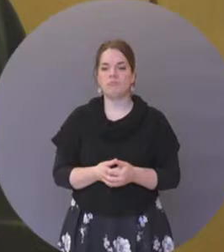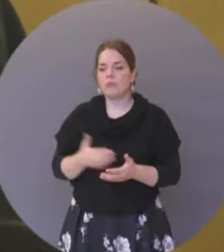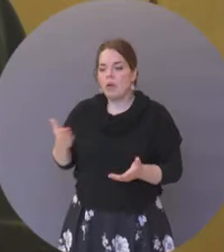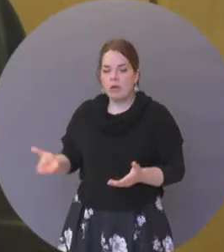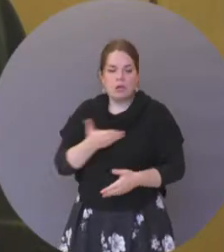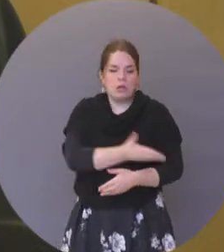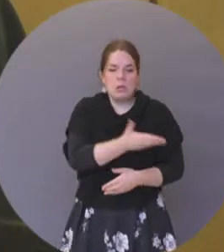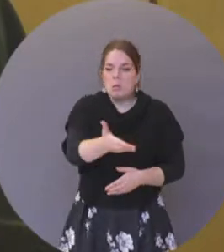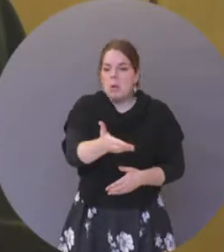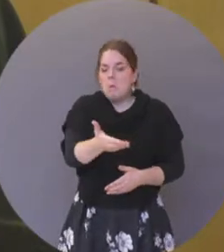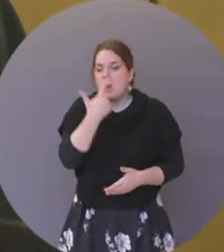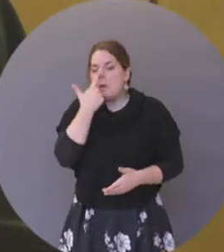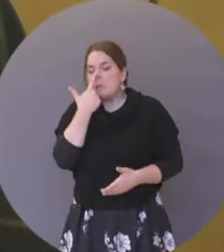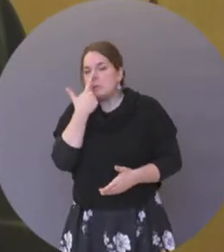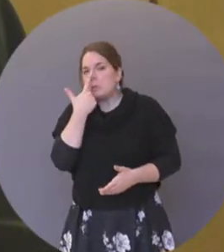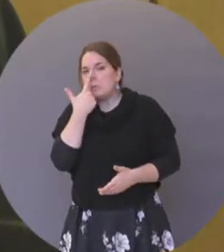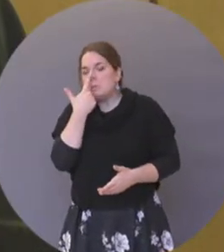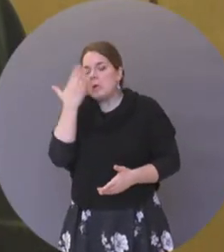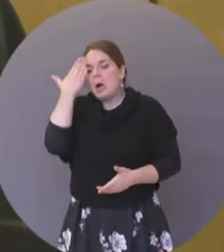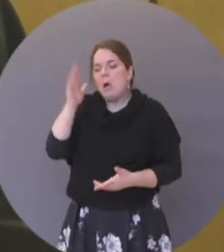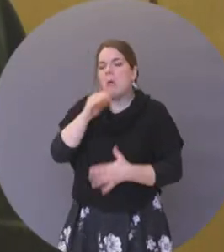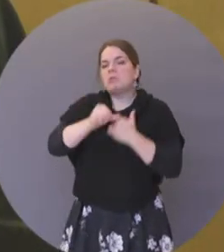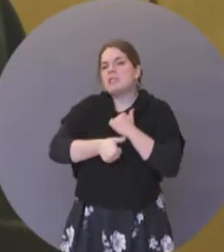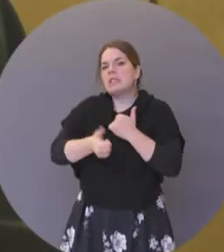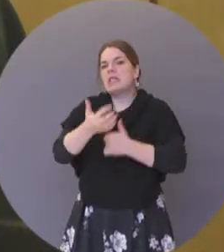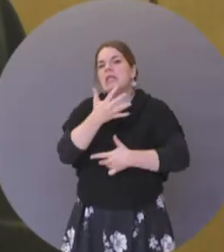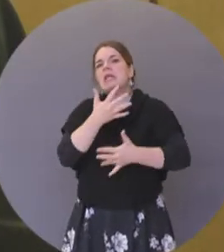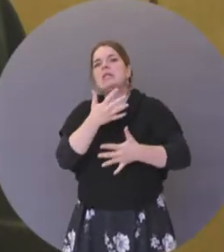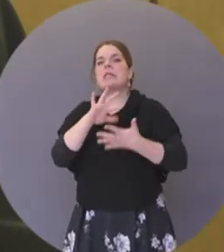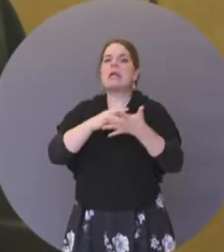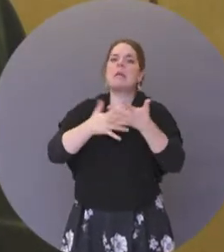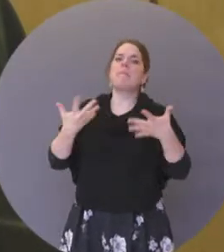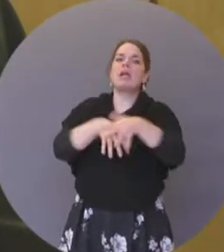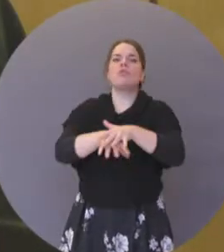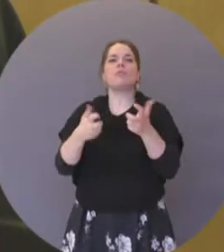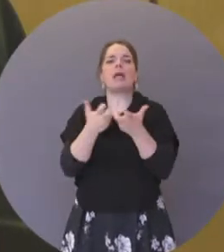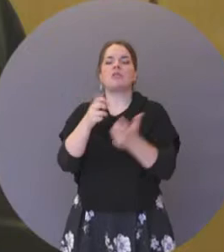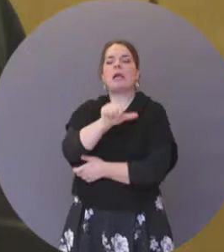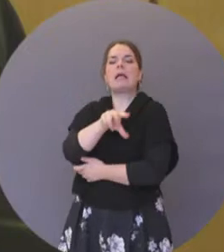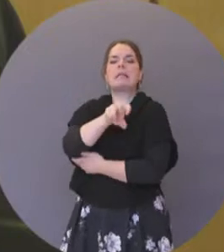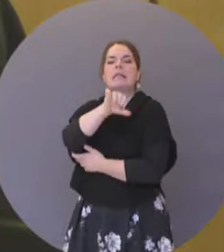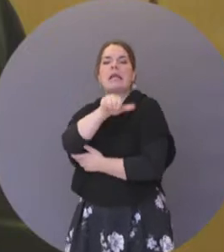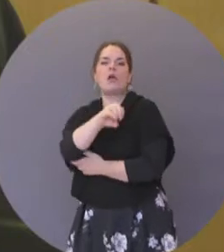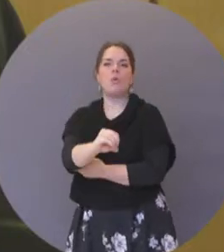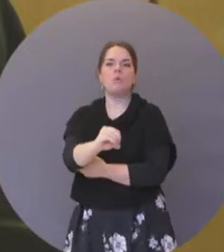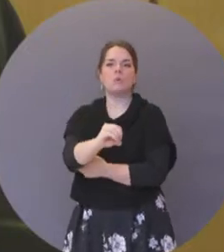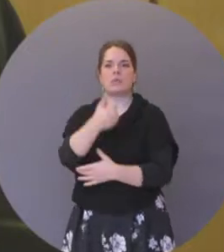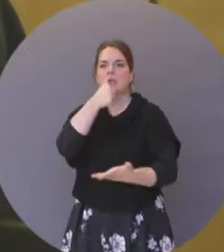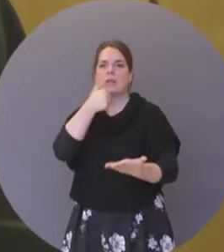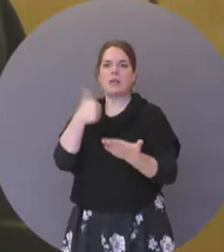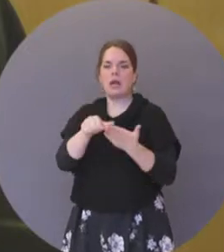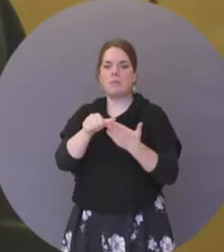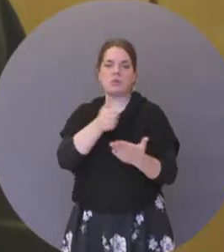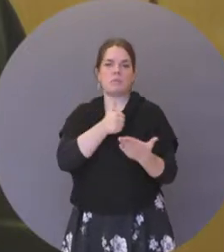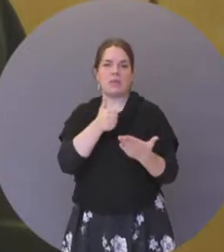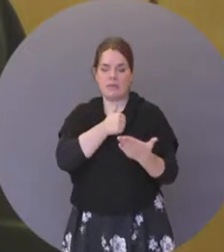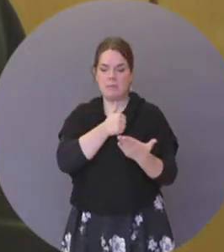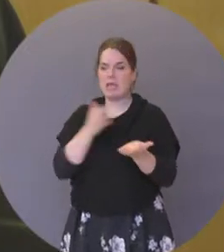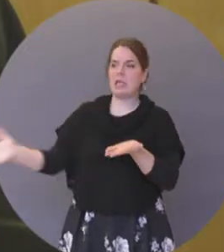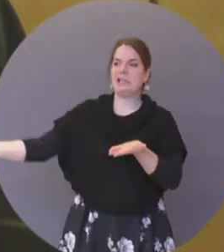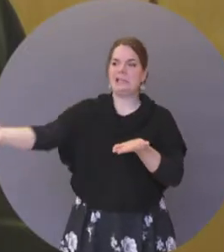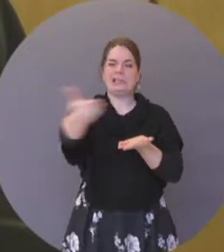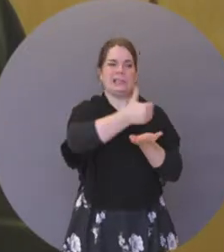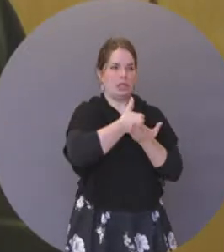d'hybrides je pense à accès au filiales privées de la poste dont le capital demeure encore largement public